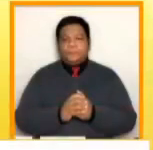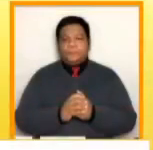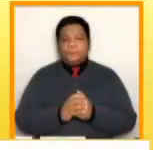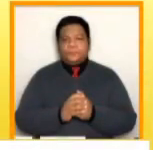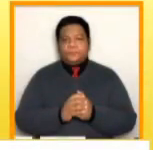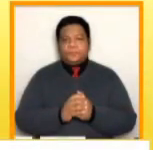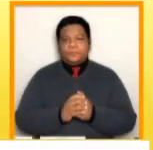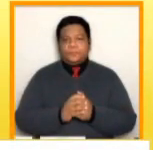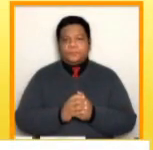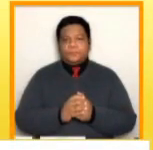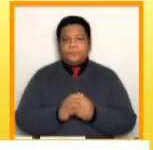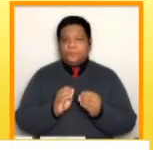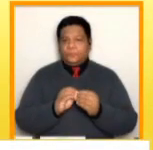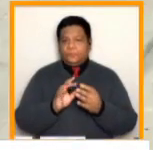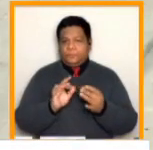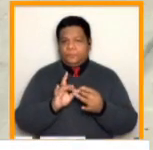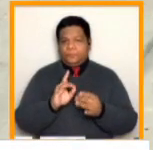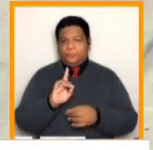Darlene!